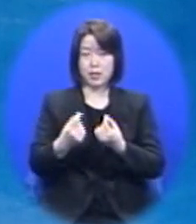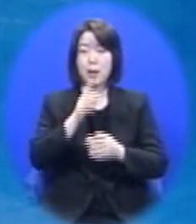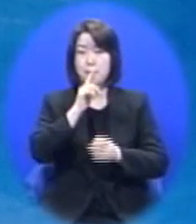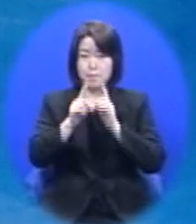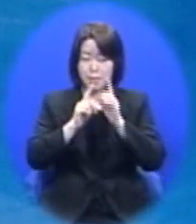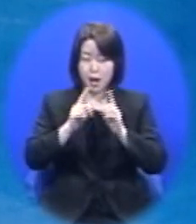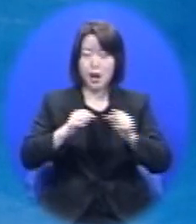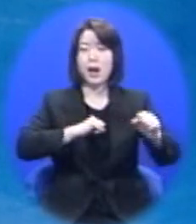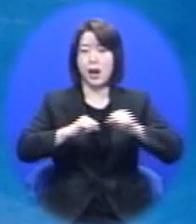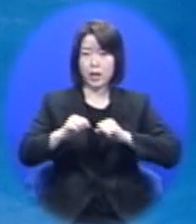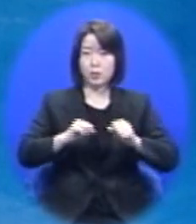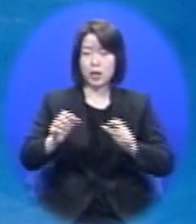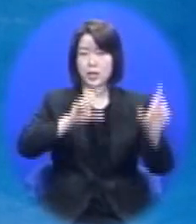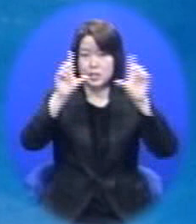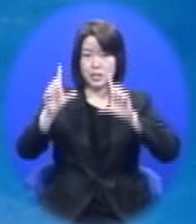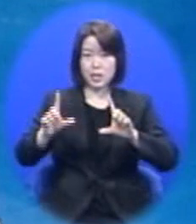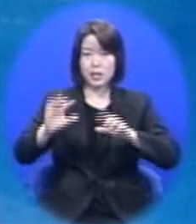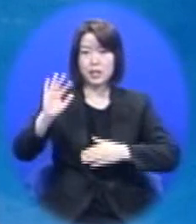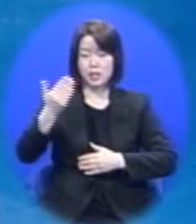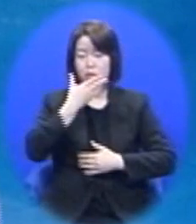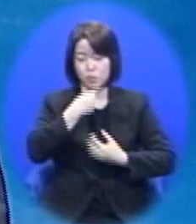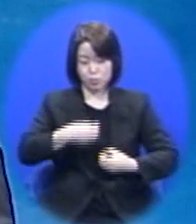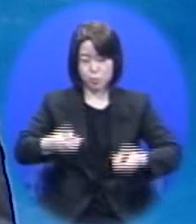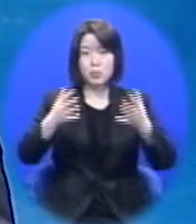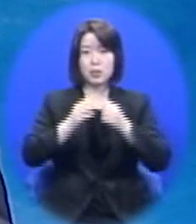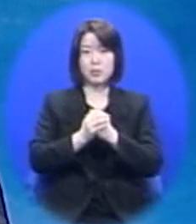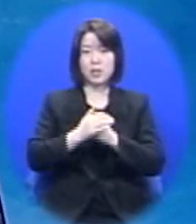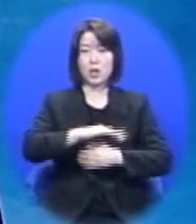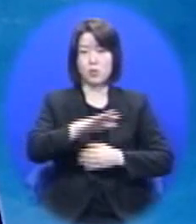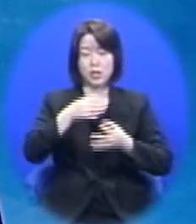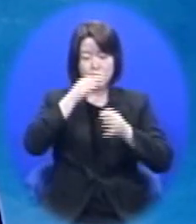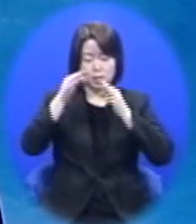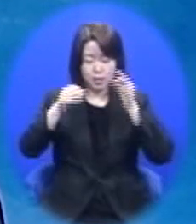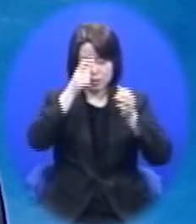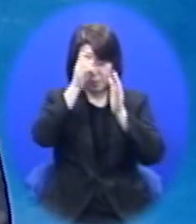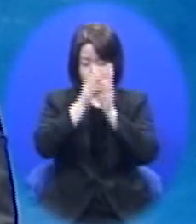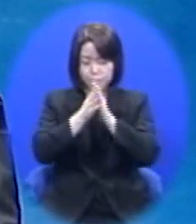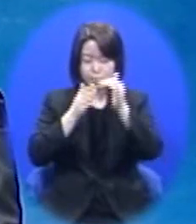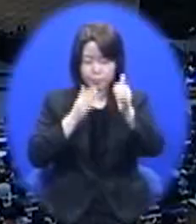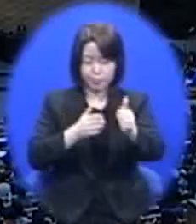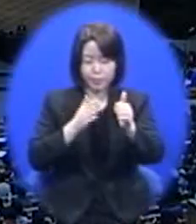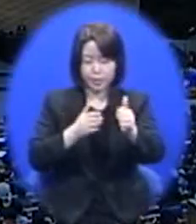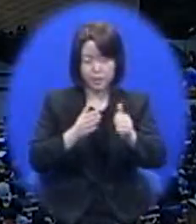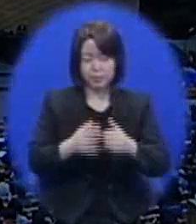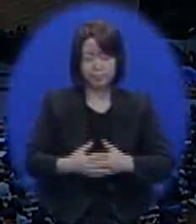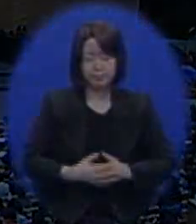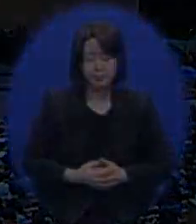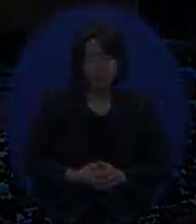행동하고 살아보시게 되기를 축복합니다. 우리 통성으로 기도하겠습니다. 은혜와 사랑이 충만하신 하나님.